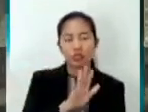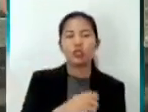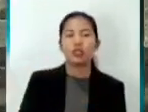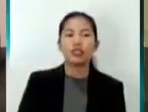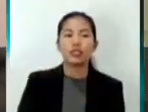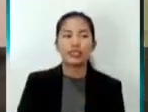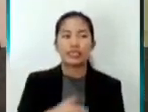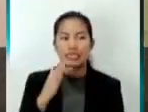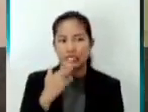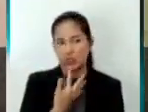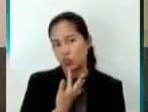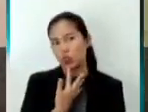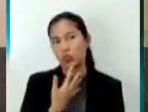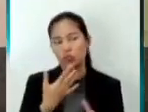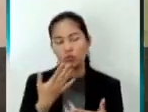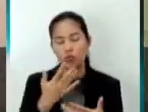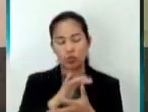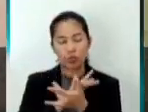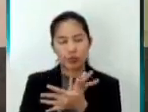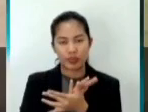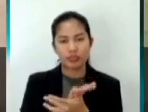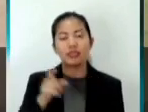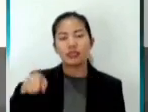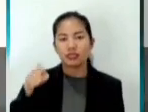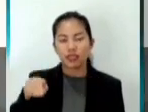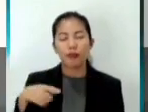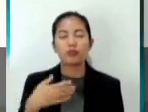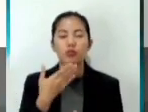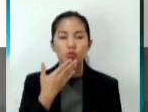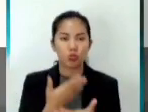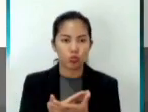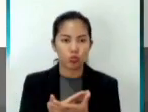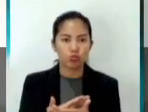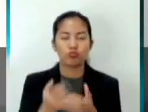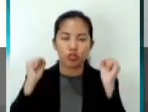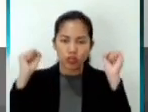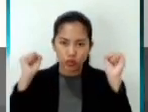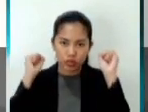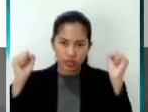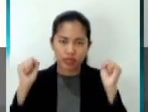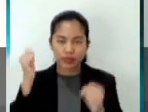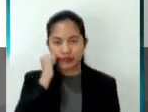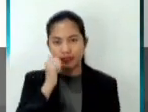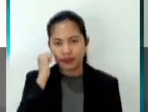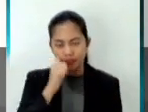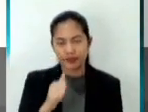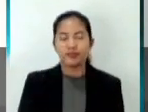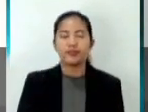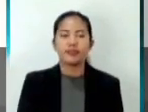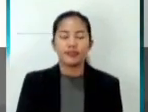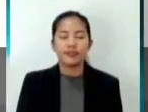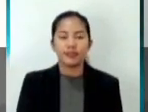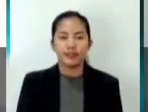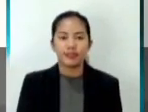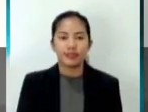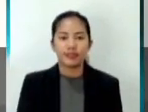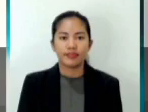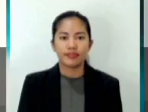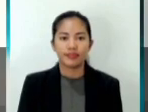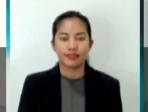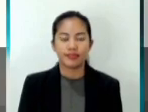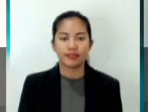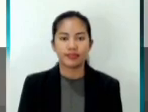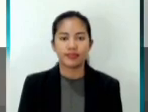So kinakailangan talaga magkaroon po tayo ng tamang ehersisyo. Kapag po tayo ay nag-ehersisyo, no, bumababa po yung tinatawag natin